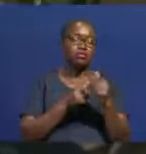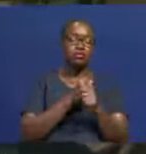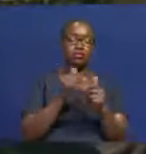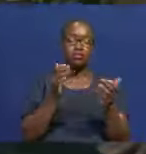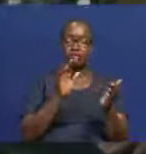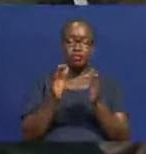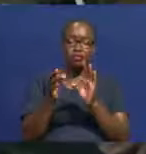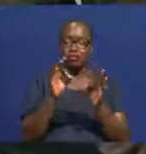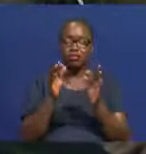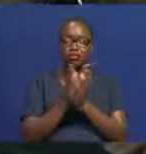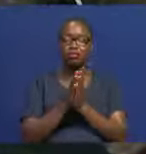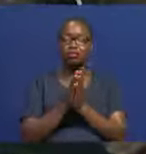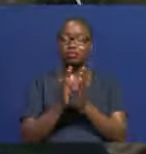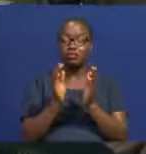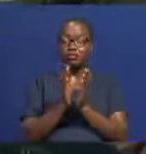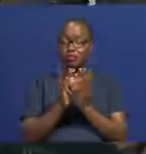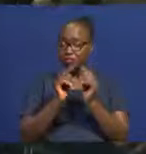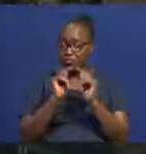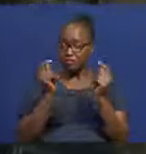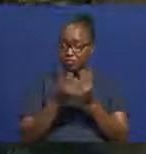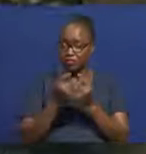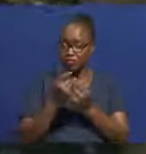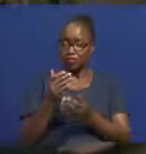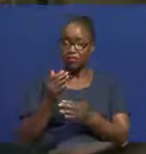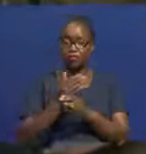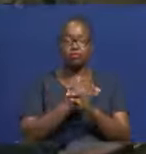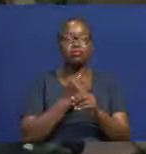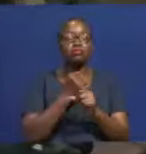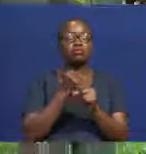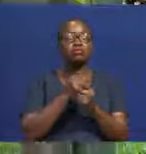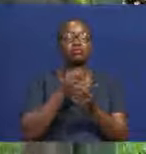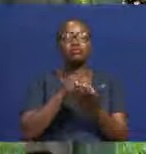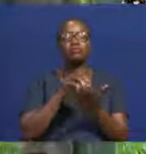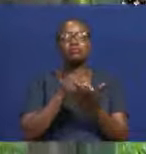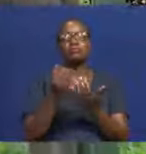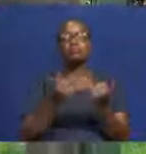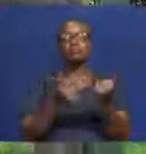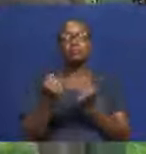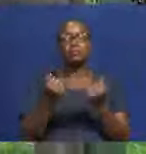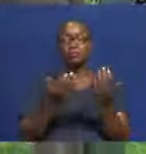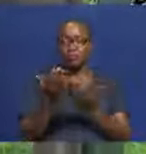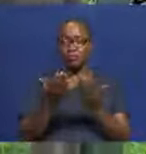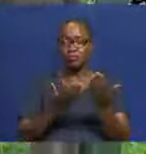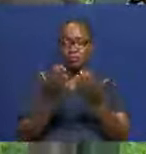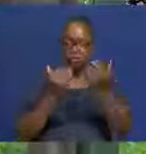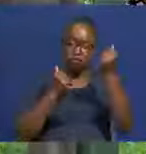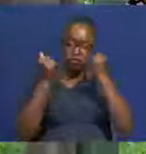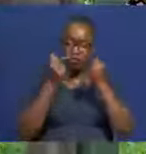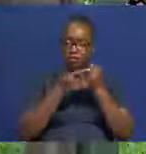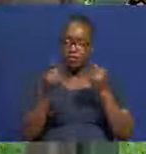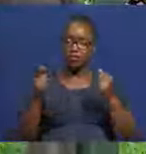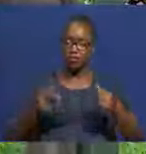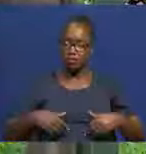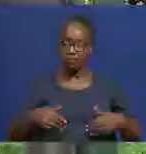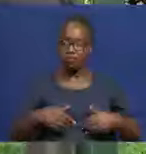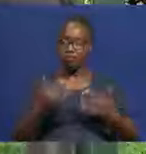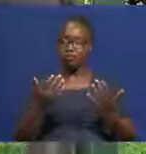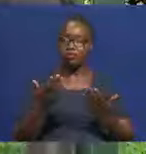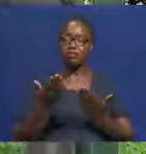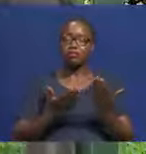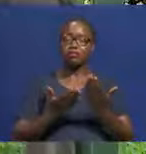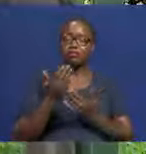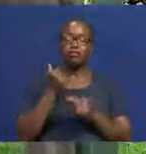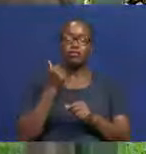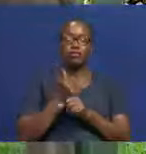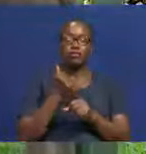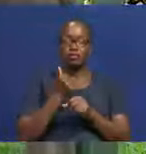welfare in the forces has boosted the working conditions of serving soldiers. Wale vijana ambao wanahudumu sasa wako na